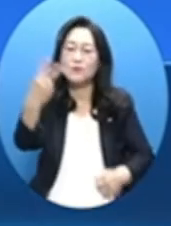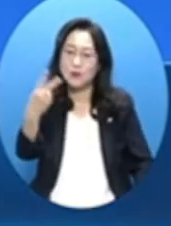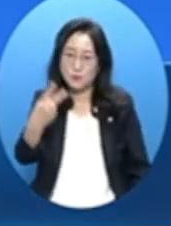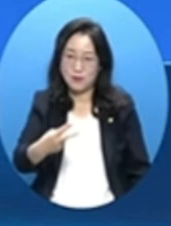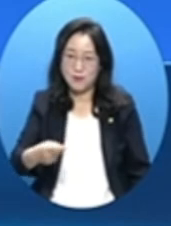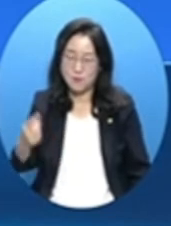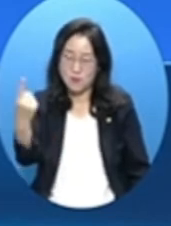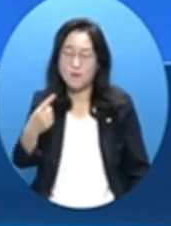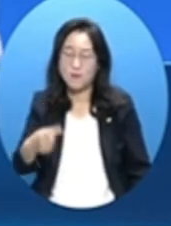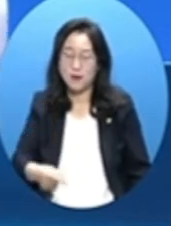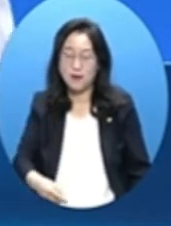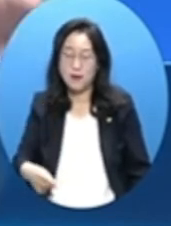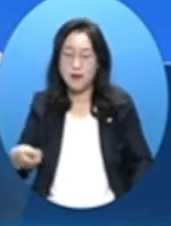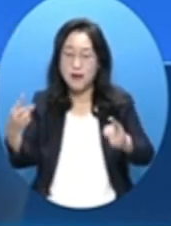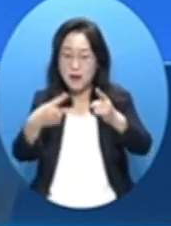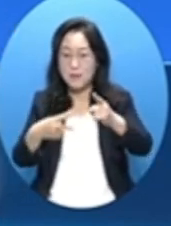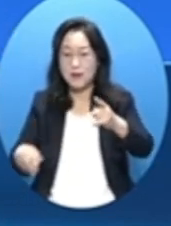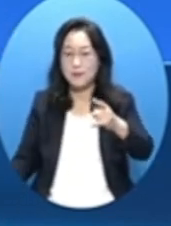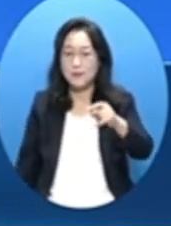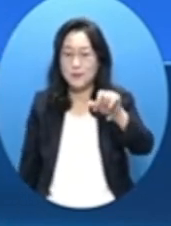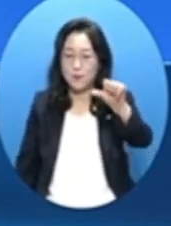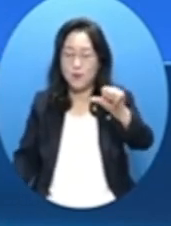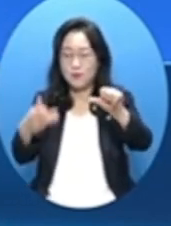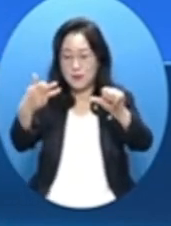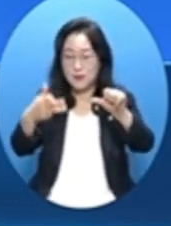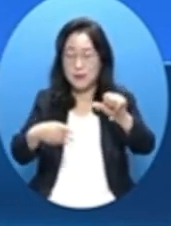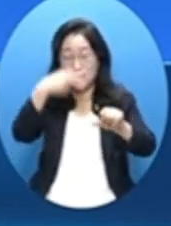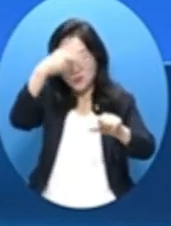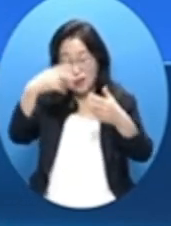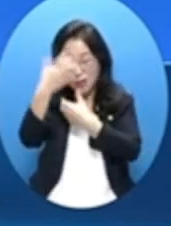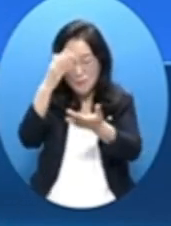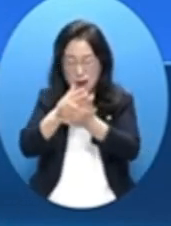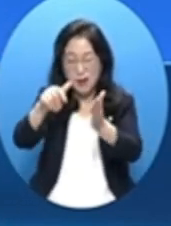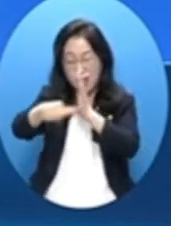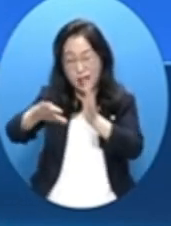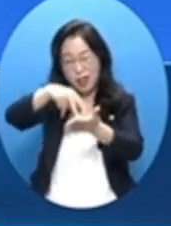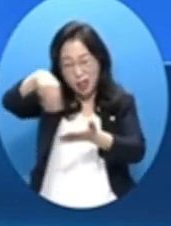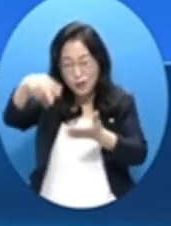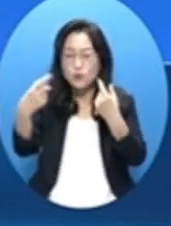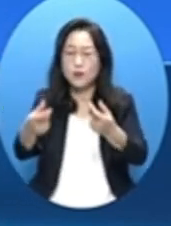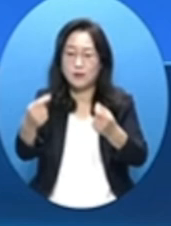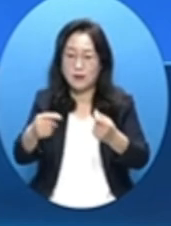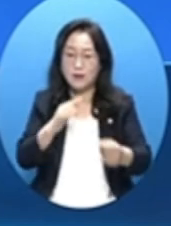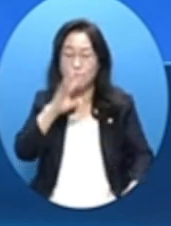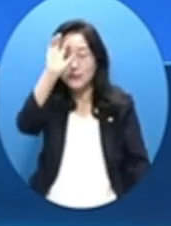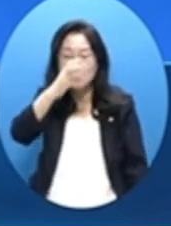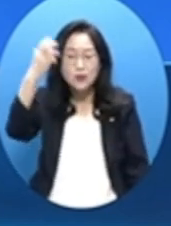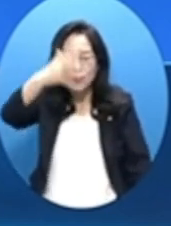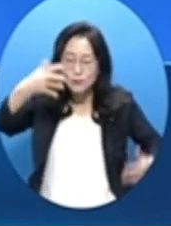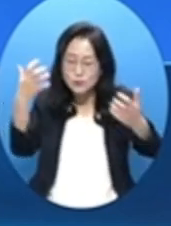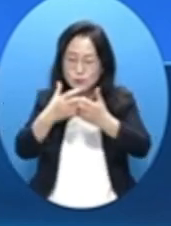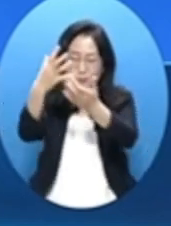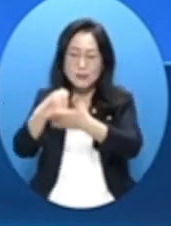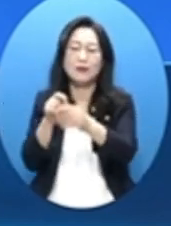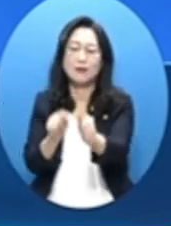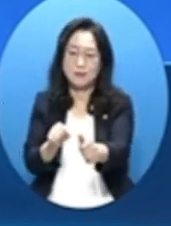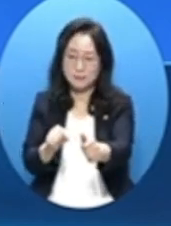18절을 말씀합니다. 술 취하지 말라. 이는 방탕한 것이니 오직 성령으로 충만함을